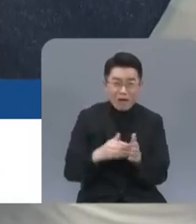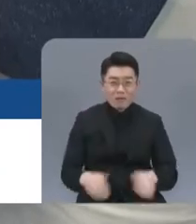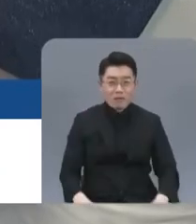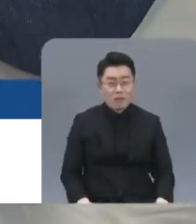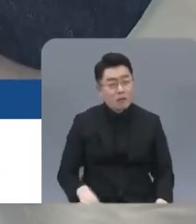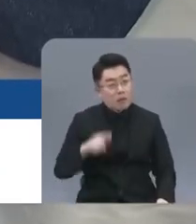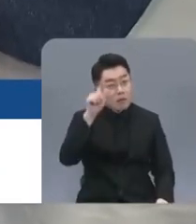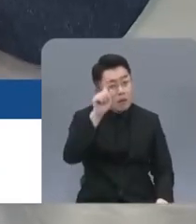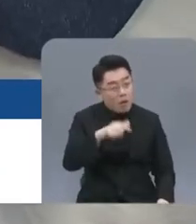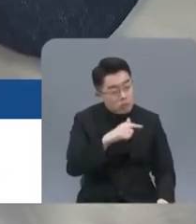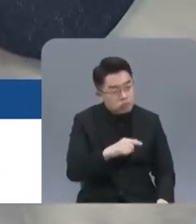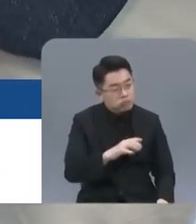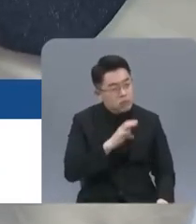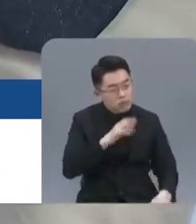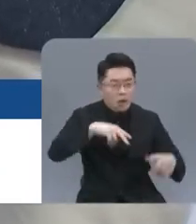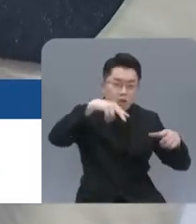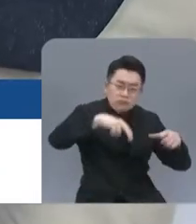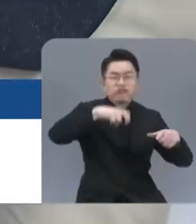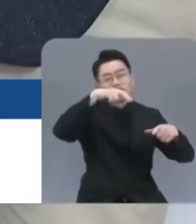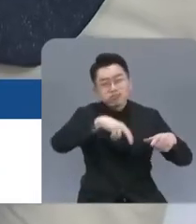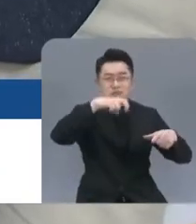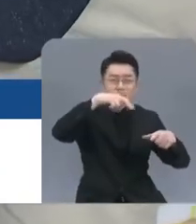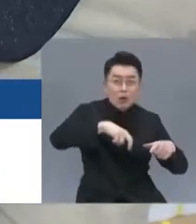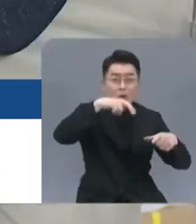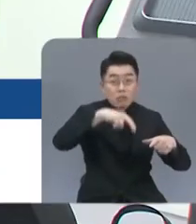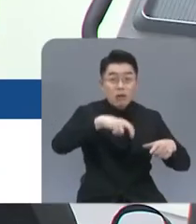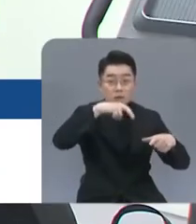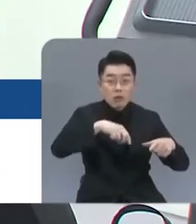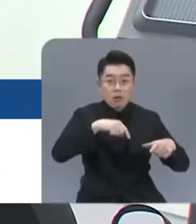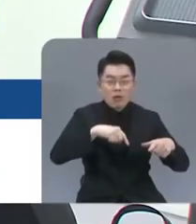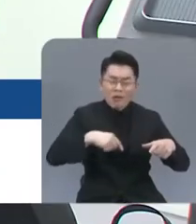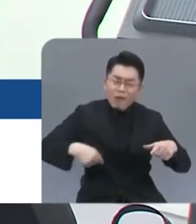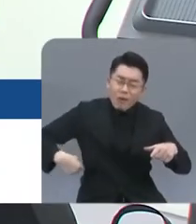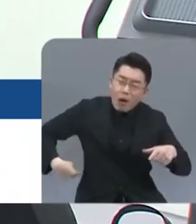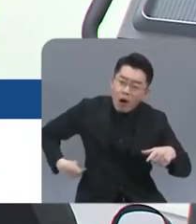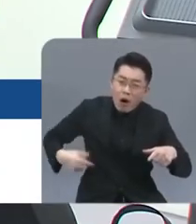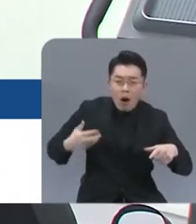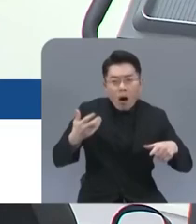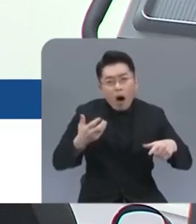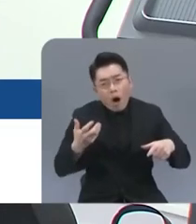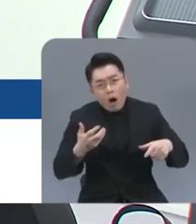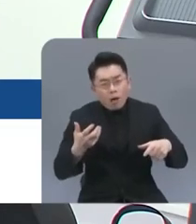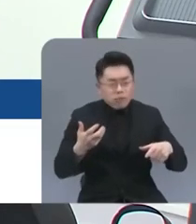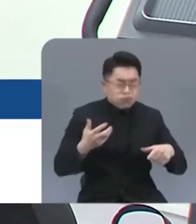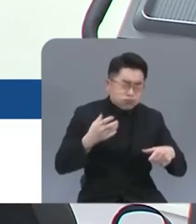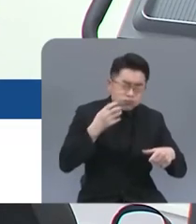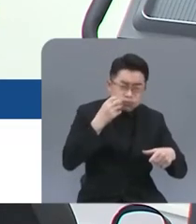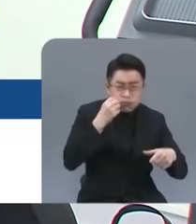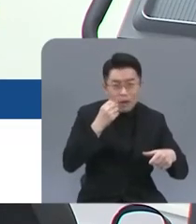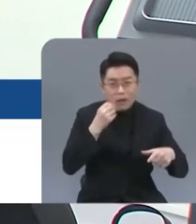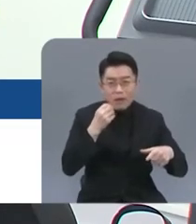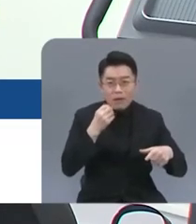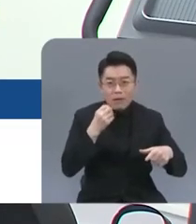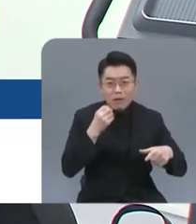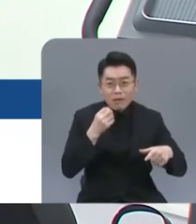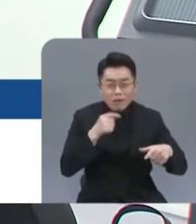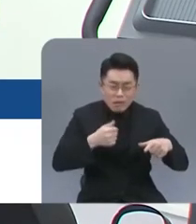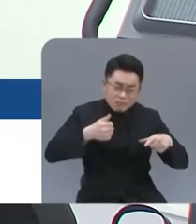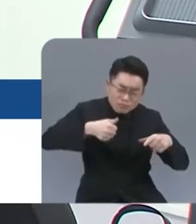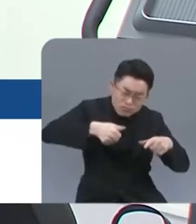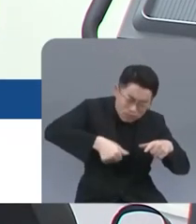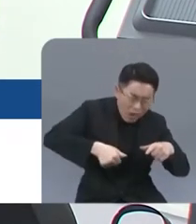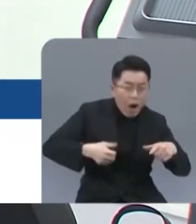한 40분 정도. 점프가 제일 많죠. 그때부터 등이 너무 아팠어요. 또 구부릴